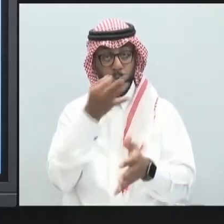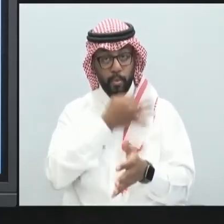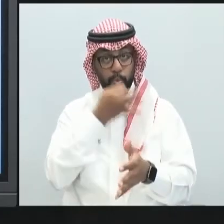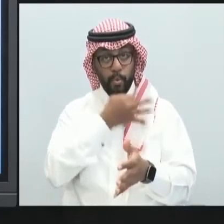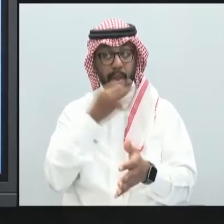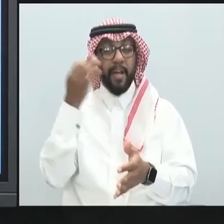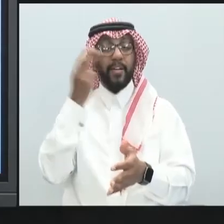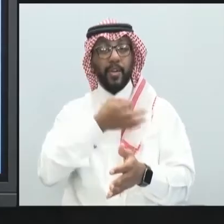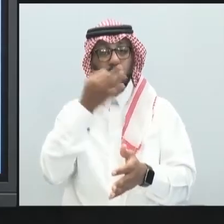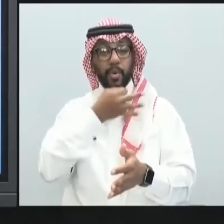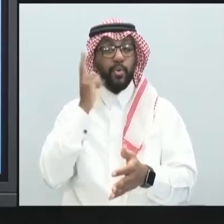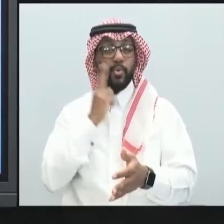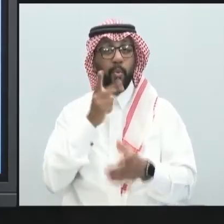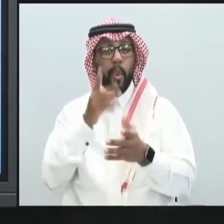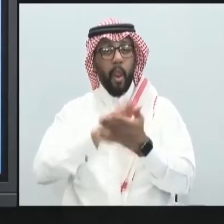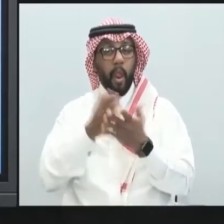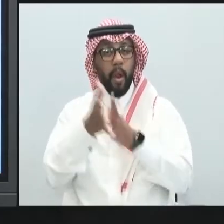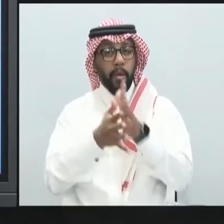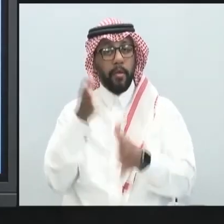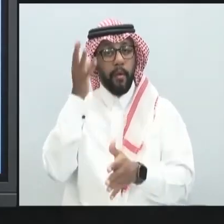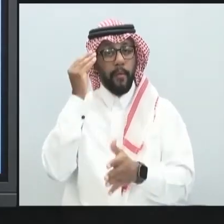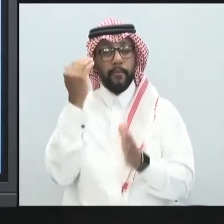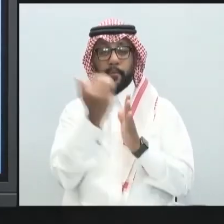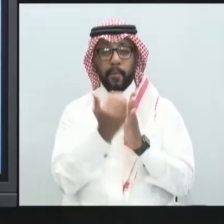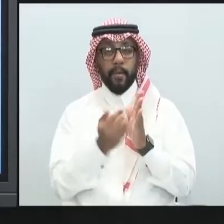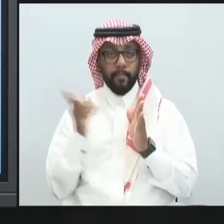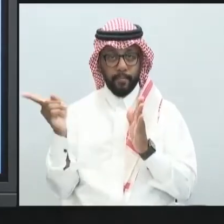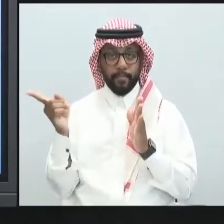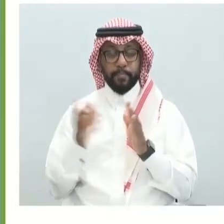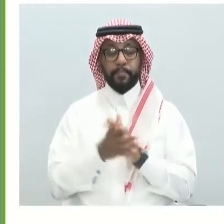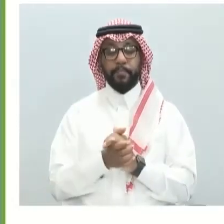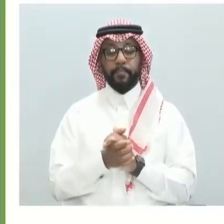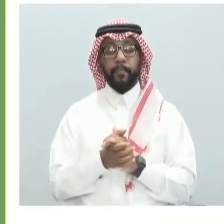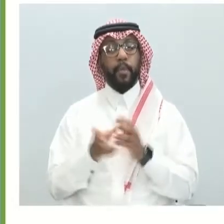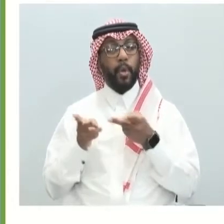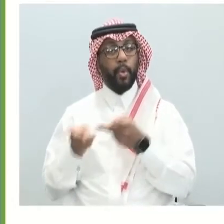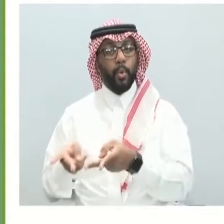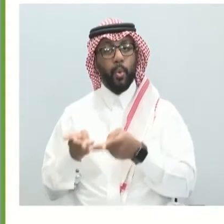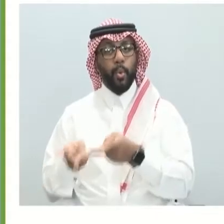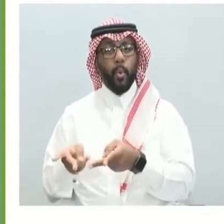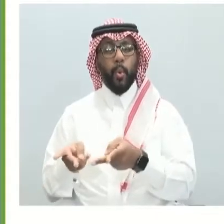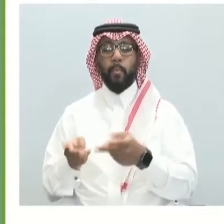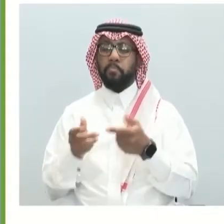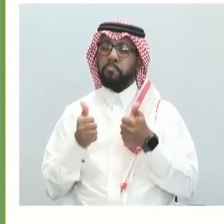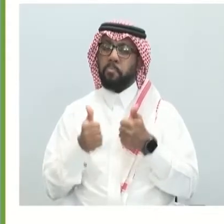الخطوات الخمس النوم صحه